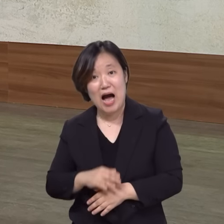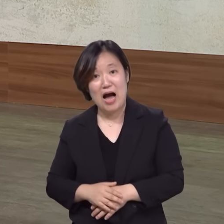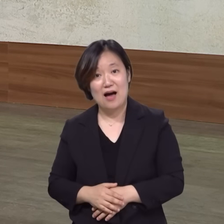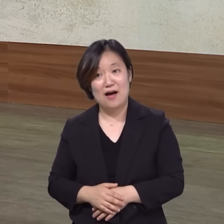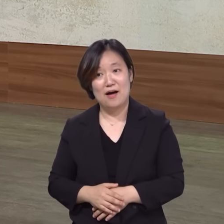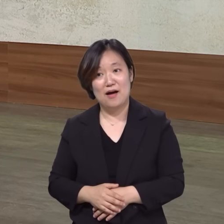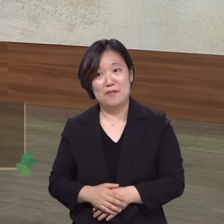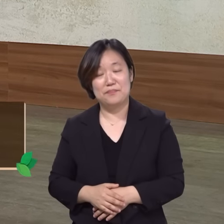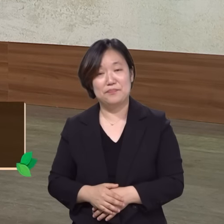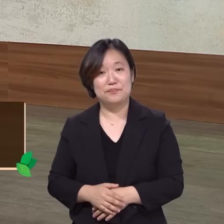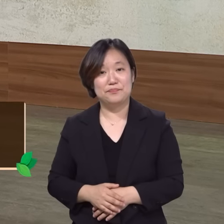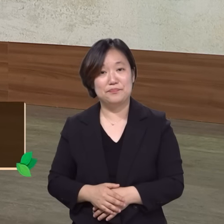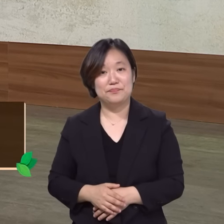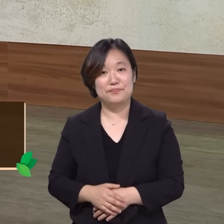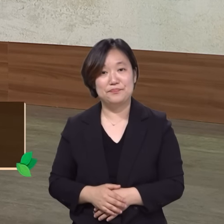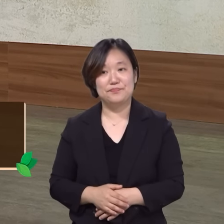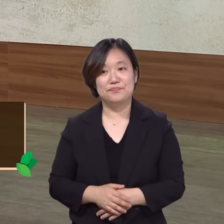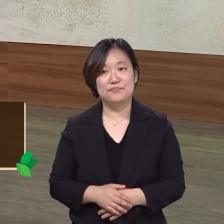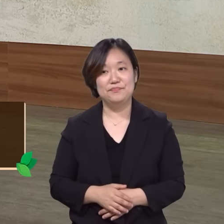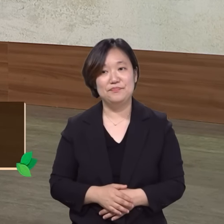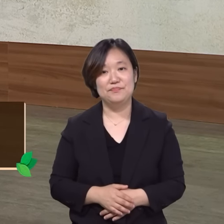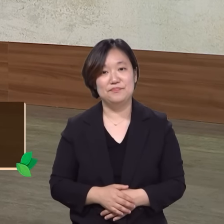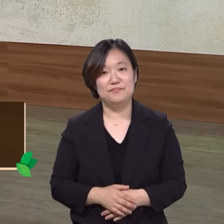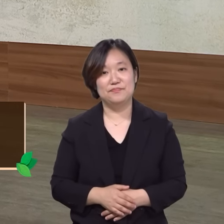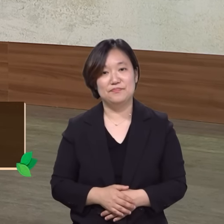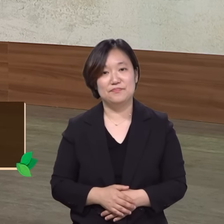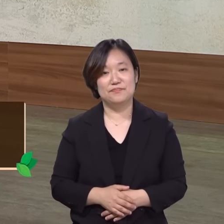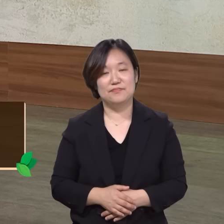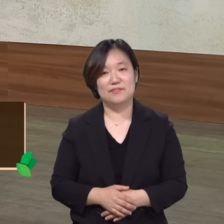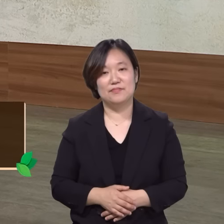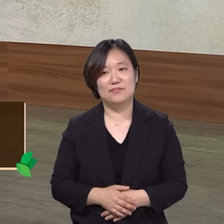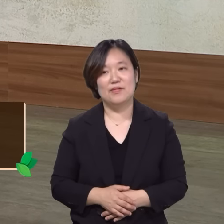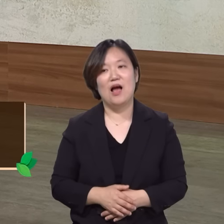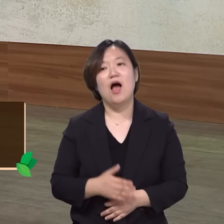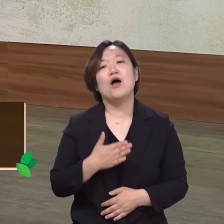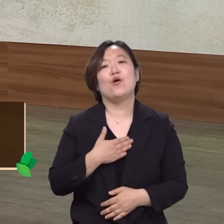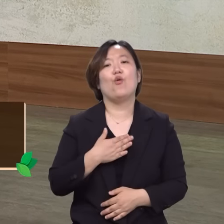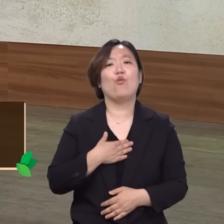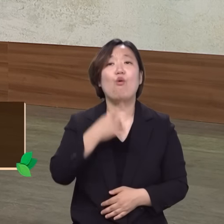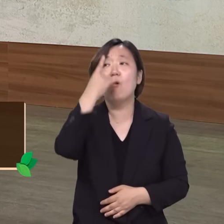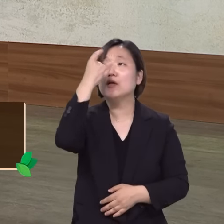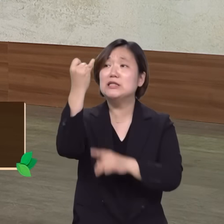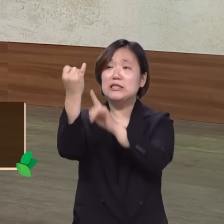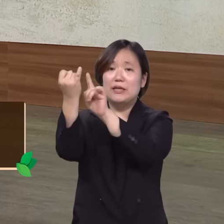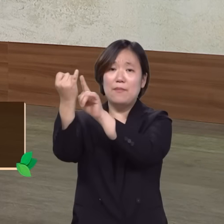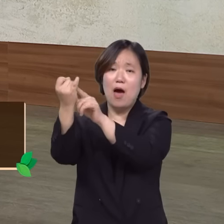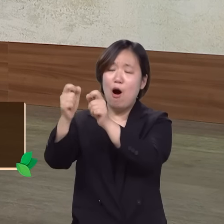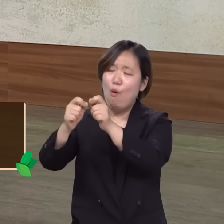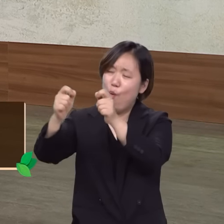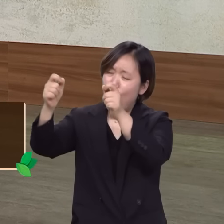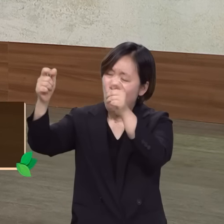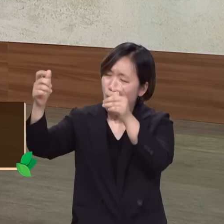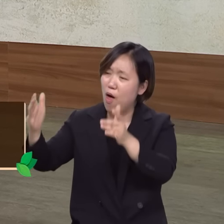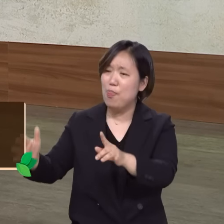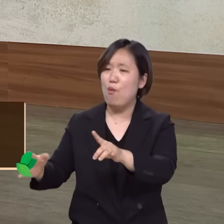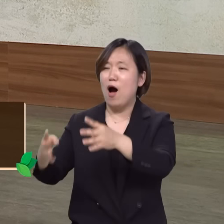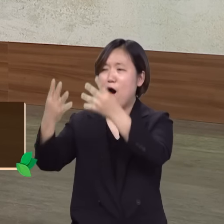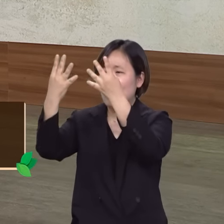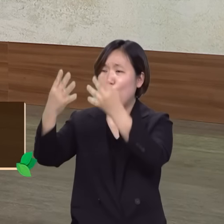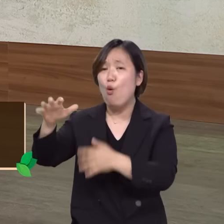그냥 저도 그 스님이 오랫동안 그 교도소를